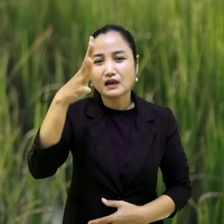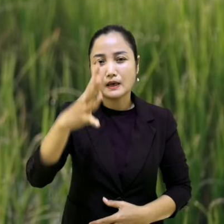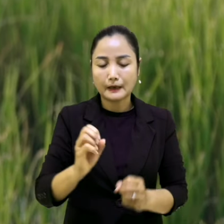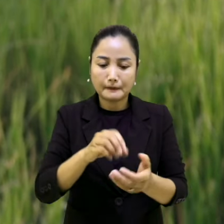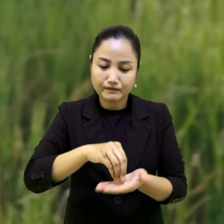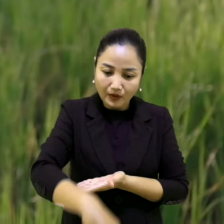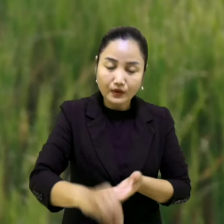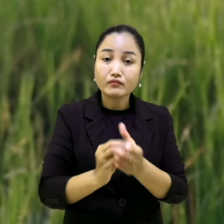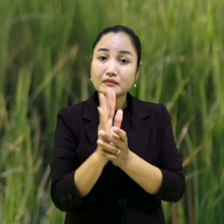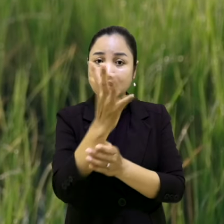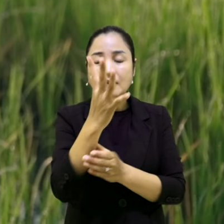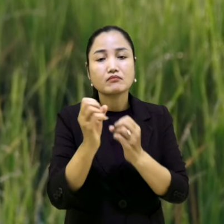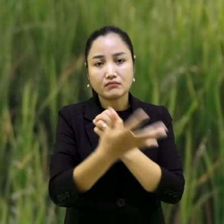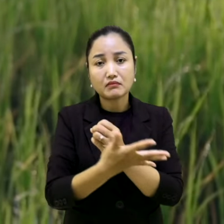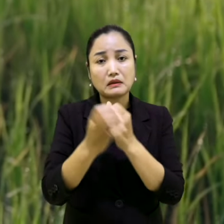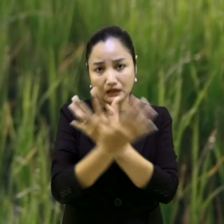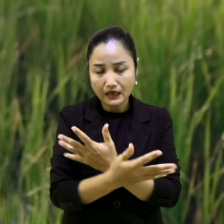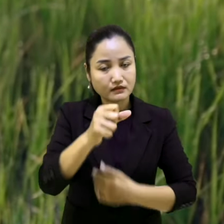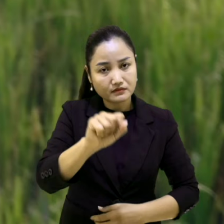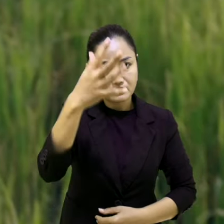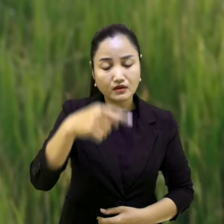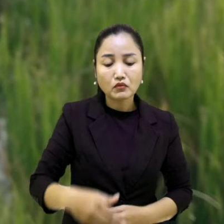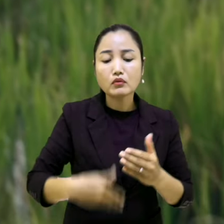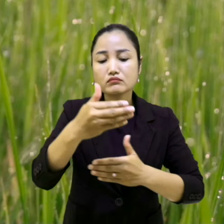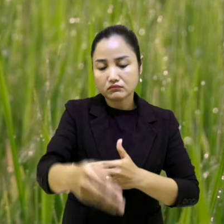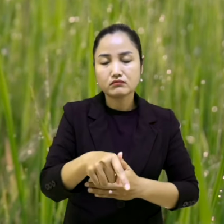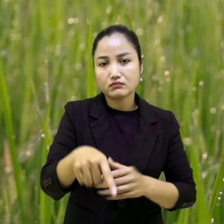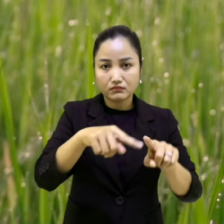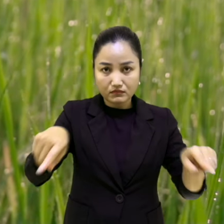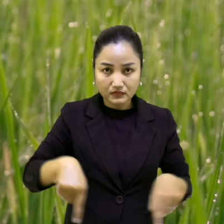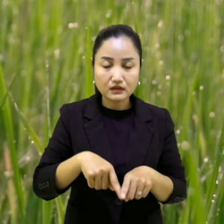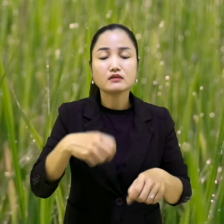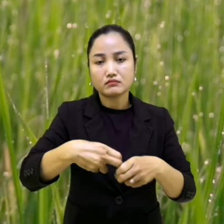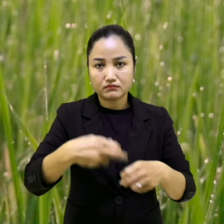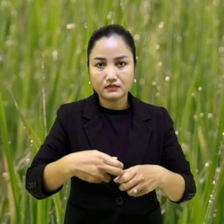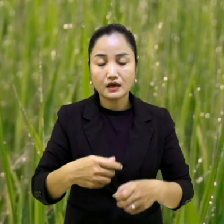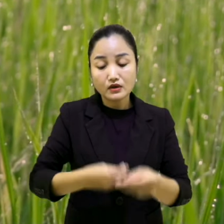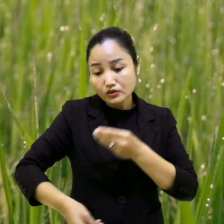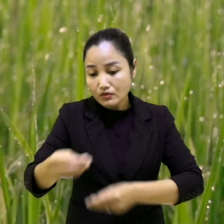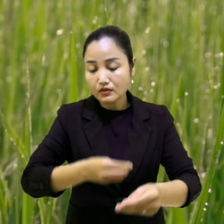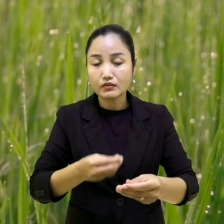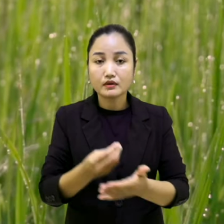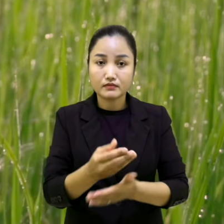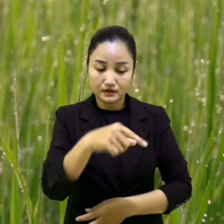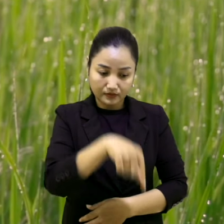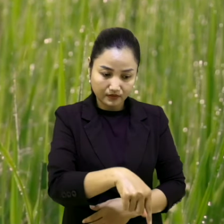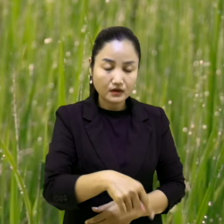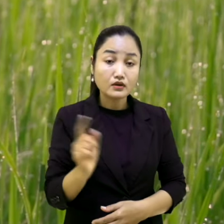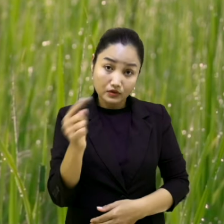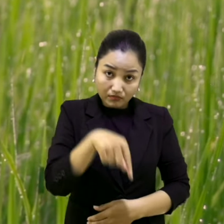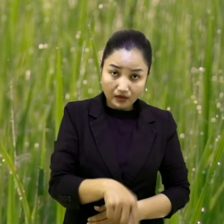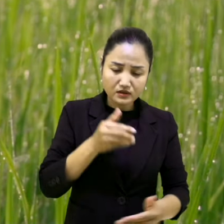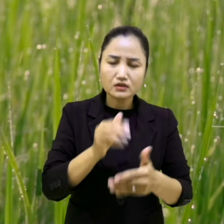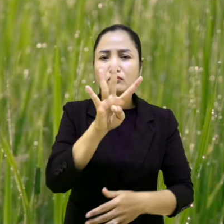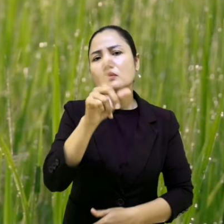từ đâm bẩn lại từ thử ai ban đôi nơi đi ban tê pro ấy đây dương nơi càng cào gì nhóm lũ mình tình này nhóm mồi chết